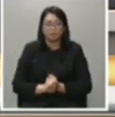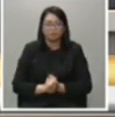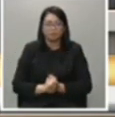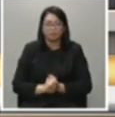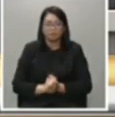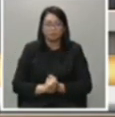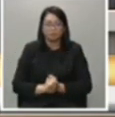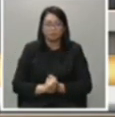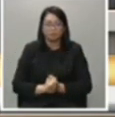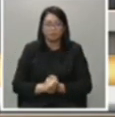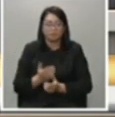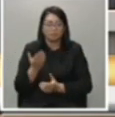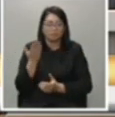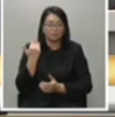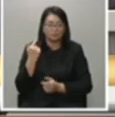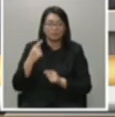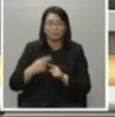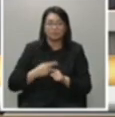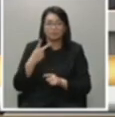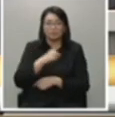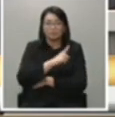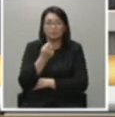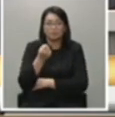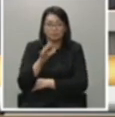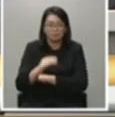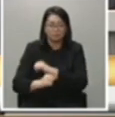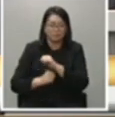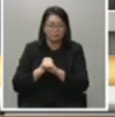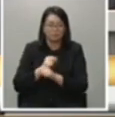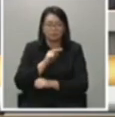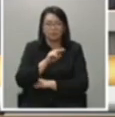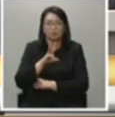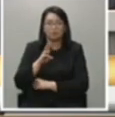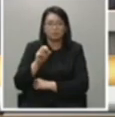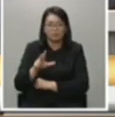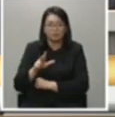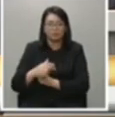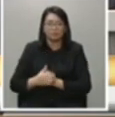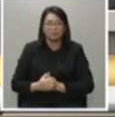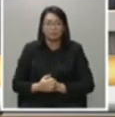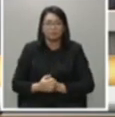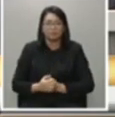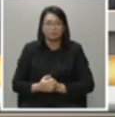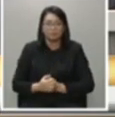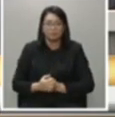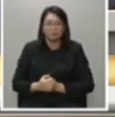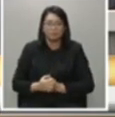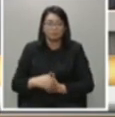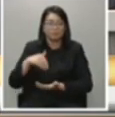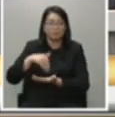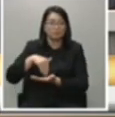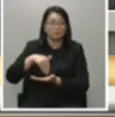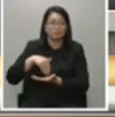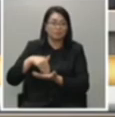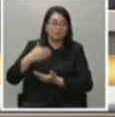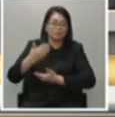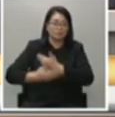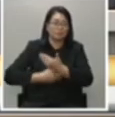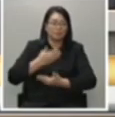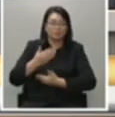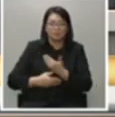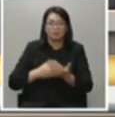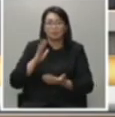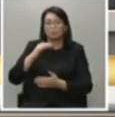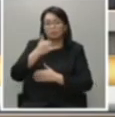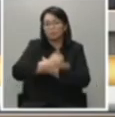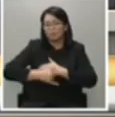ซึ่งล่าสุดค่ะในวันที่15กุมภาพันธ์2563ที่ผ่านมา กรมการค้าต่างประเทศกระทรวงพาณิชย์ค่ะได้ออกมาย